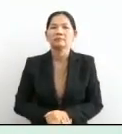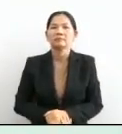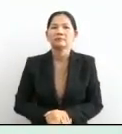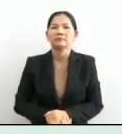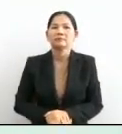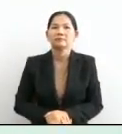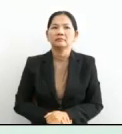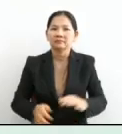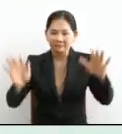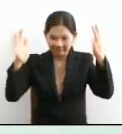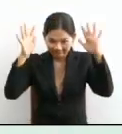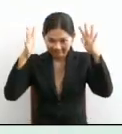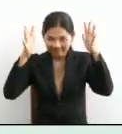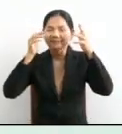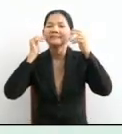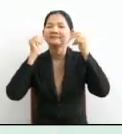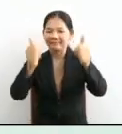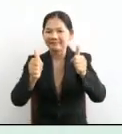chà